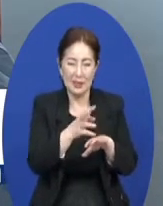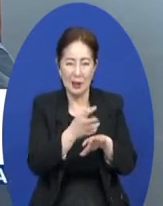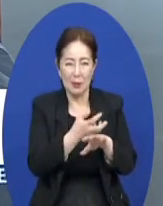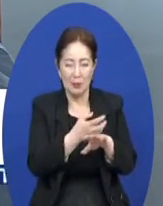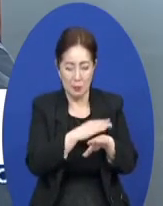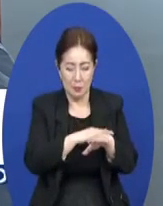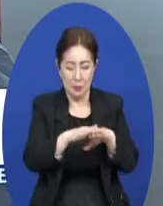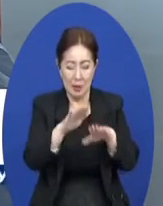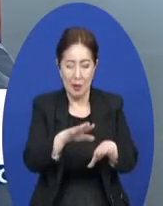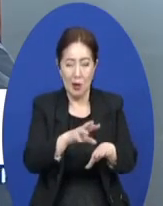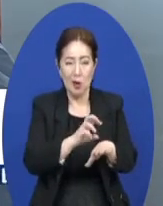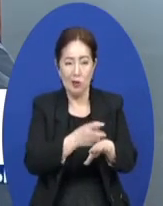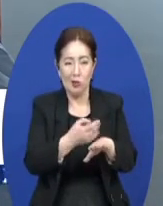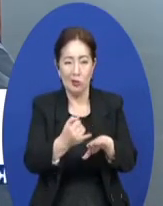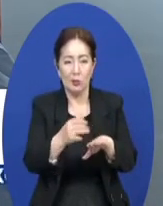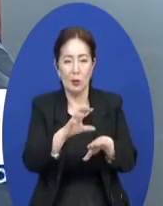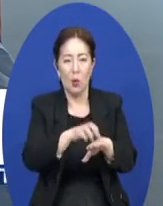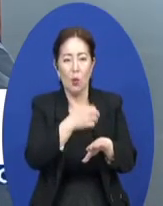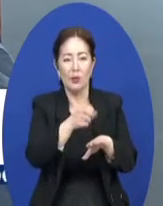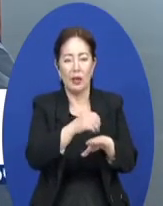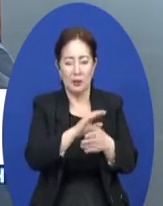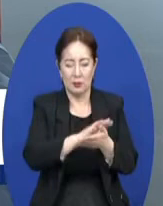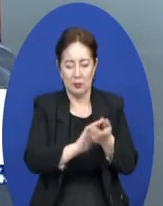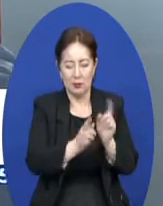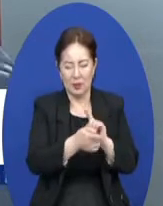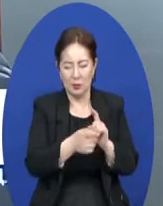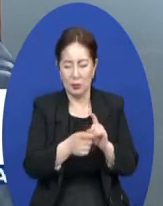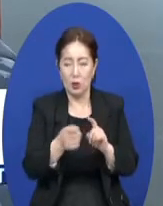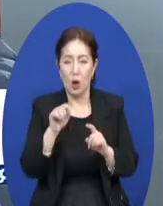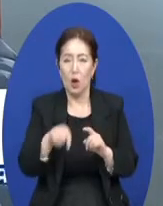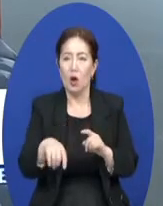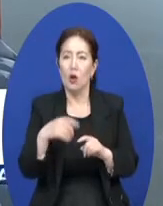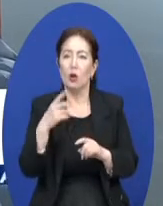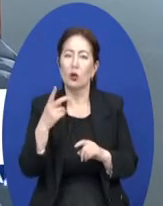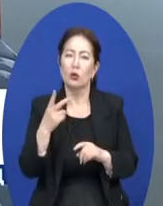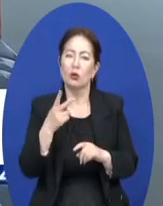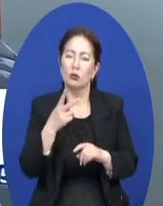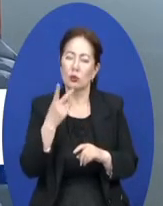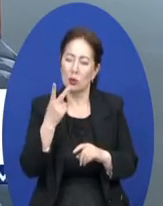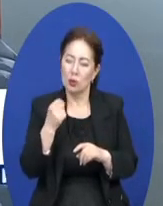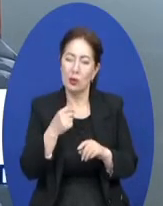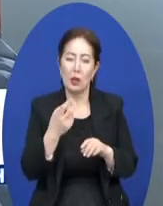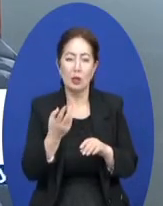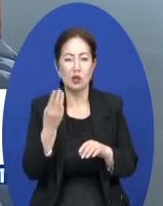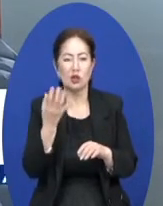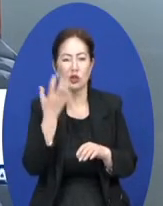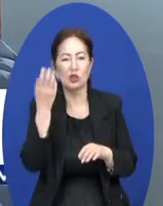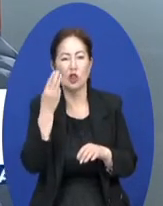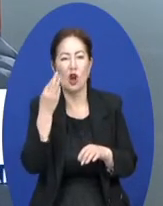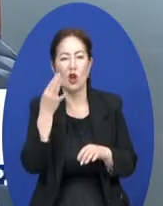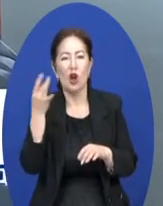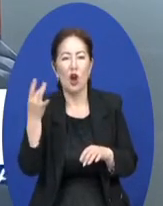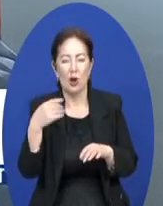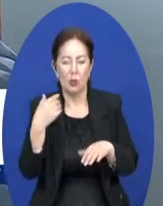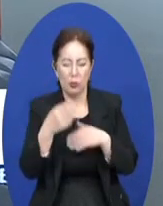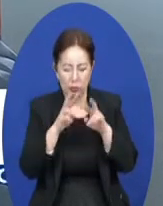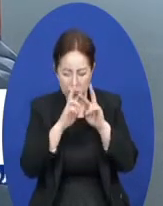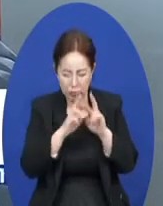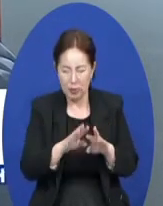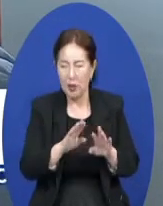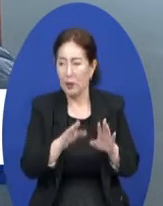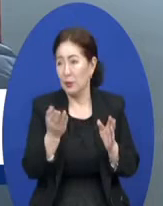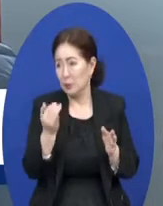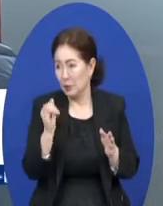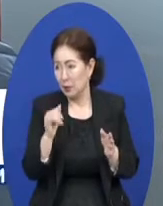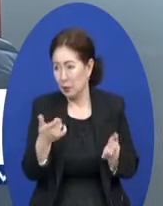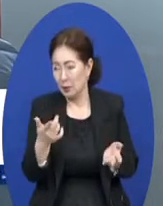хуулах замаар засварын хийх ажлыг эхлүүлмээр байна. Тэгэхгүй бол 21-нд ч ашиглалтанд орсон юм байхгүй шорон замаар шорон зам дахиад